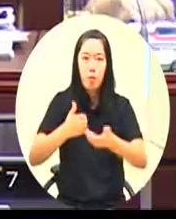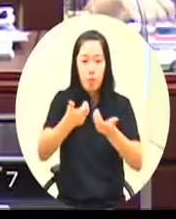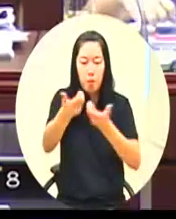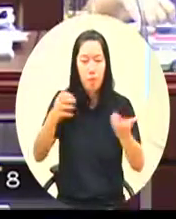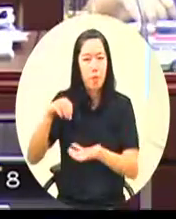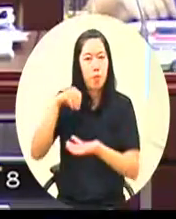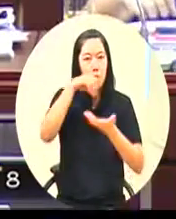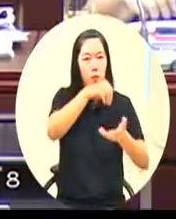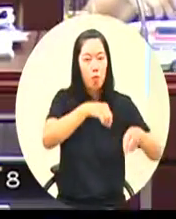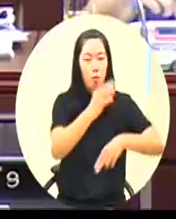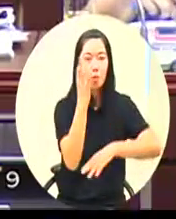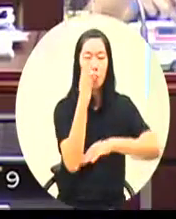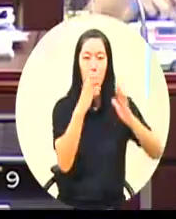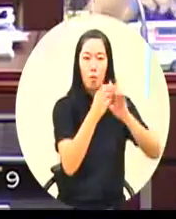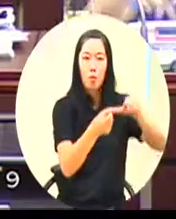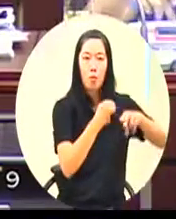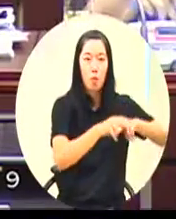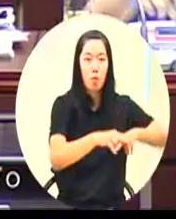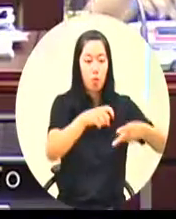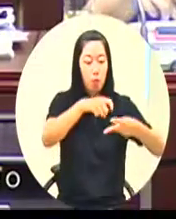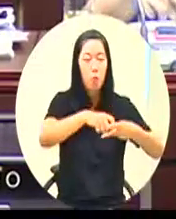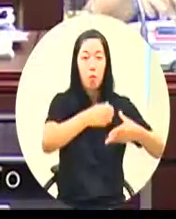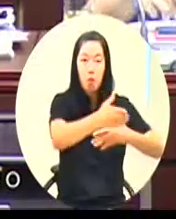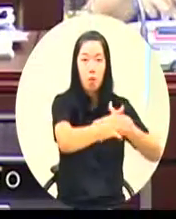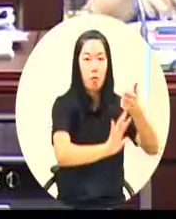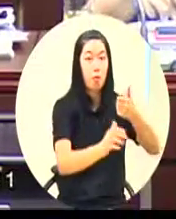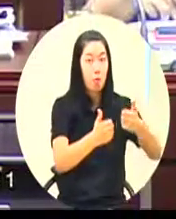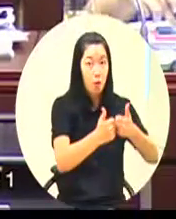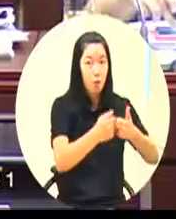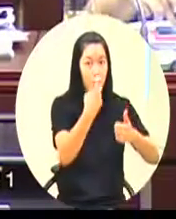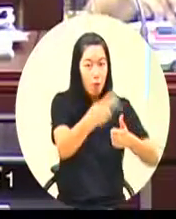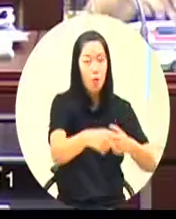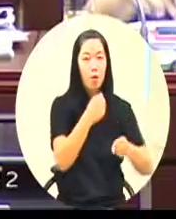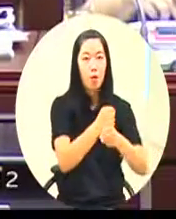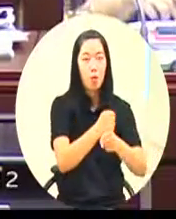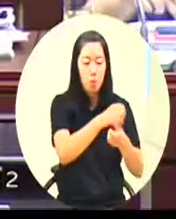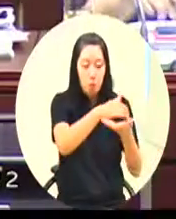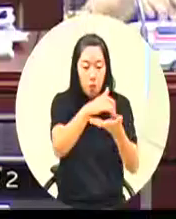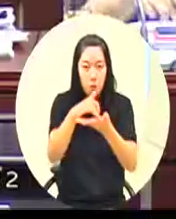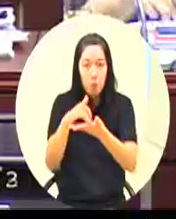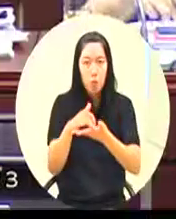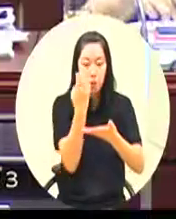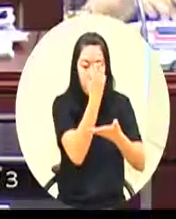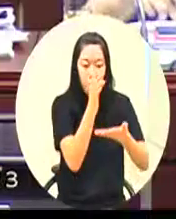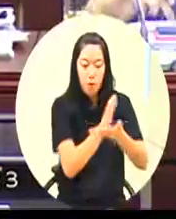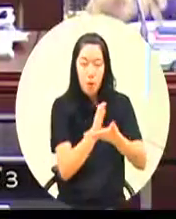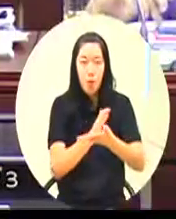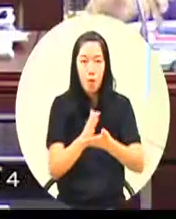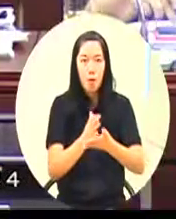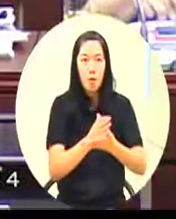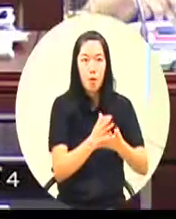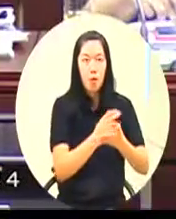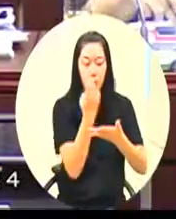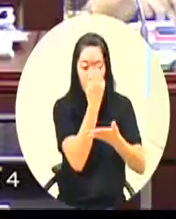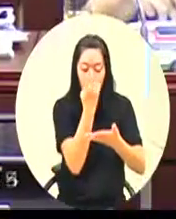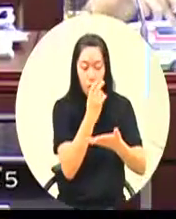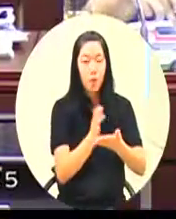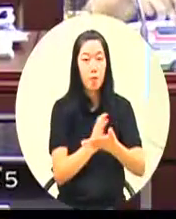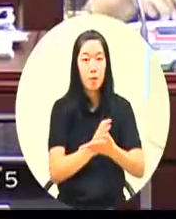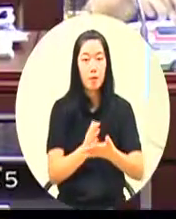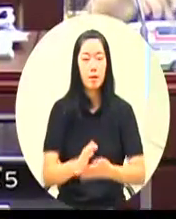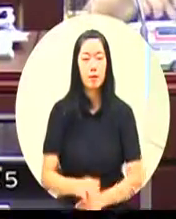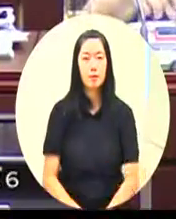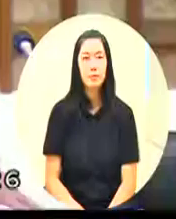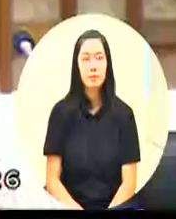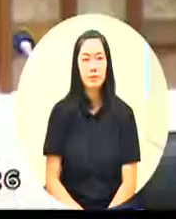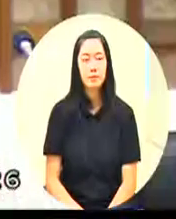送到行政院公共工程委员会，他们会再做一次抽审，抽出来去现刊审查。 那以这